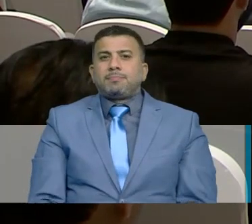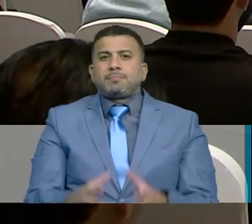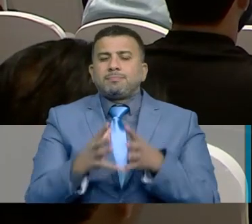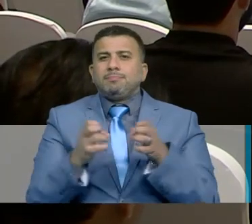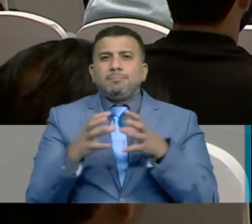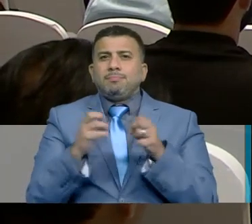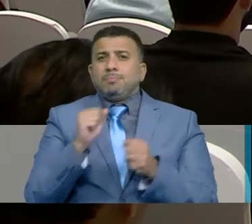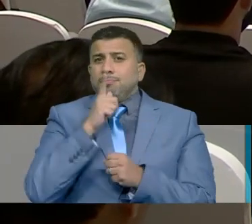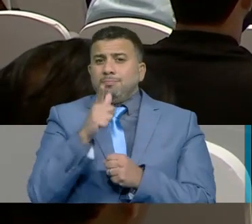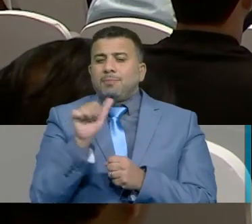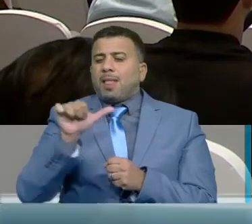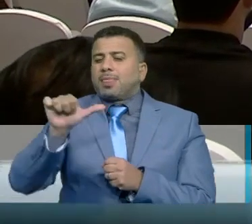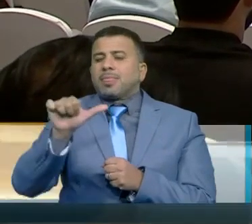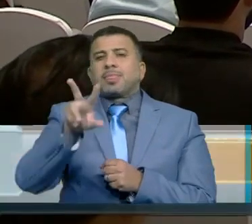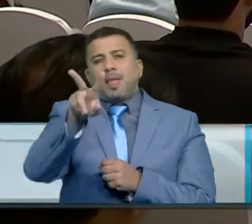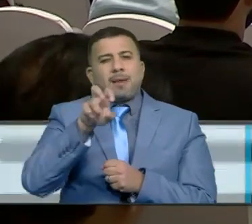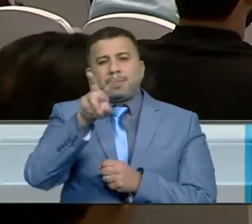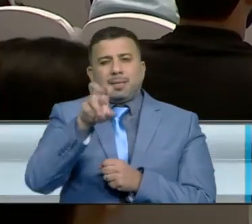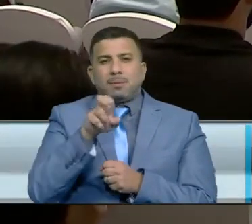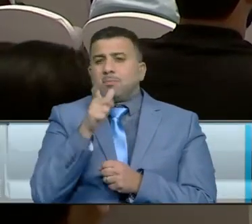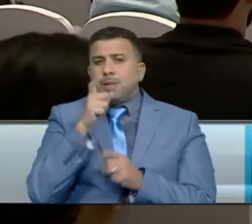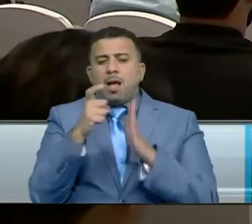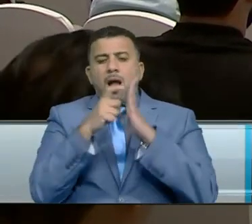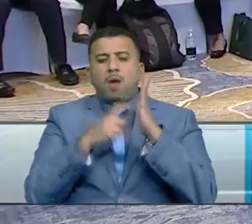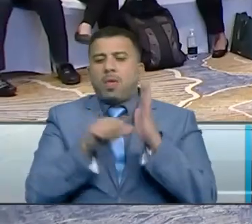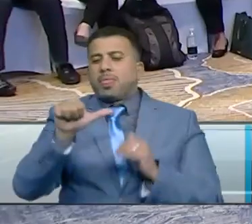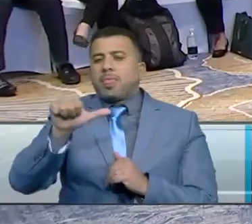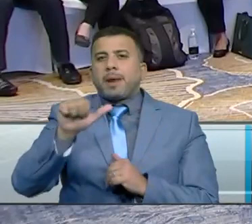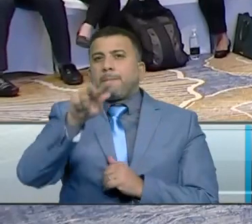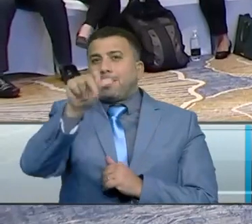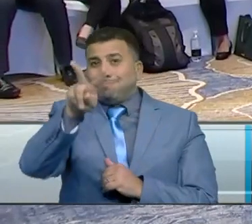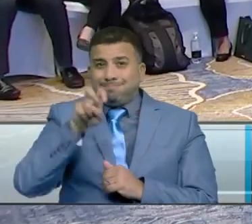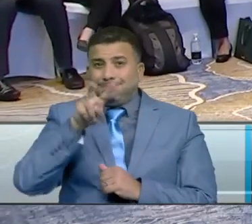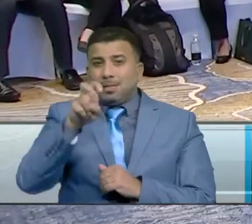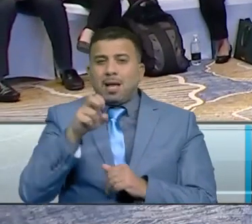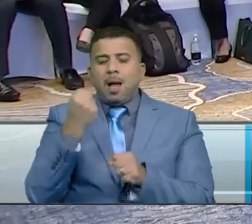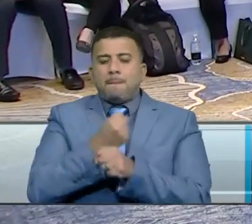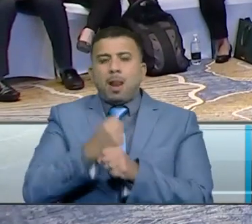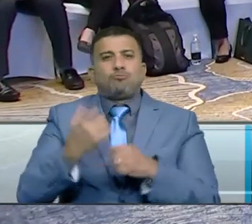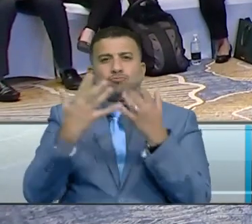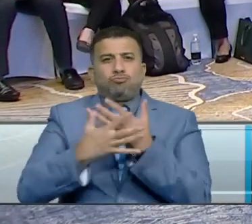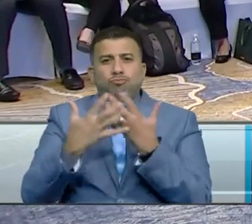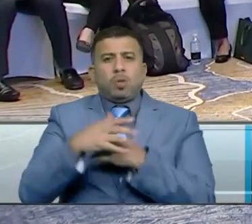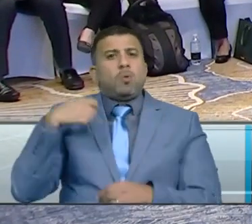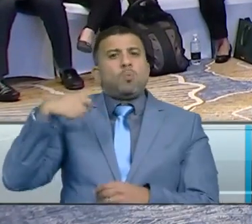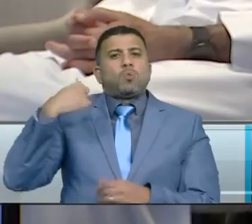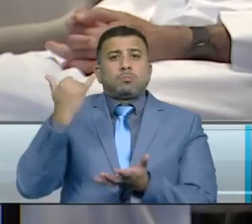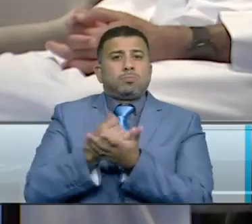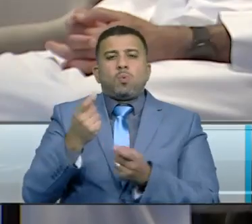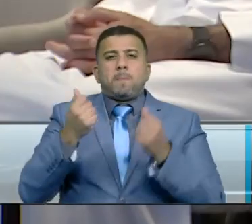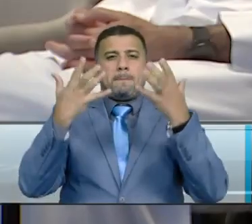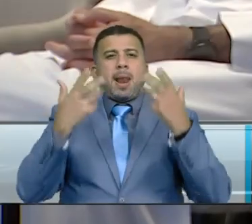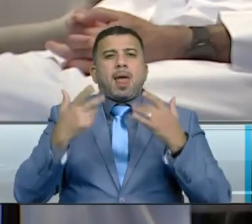تبسيط الإجراءات الضريبية أحد تسهيلات قانون الضريبة على الأعمال والشركات الذي أصدرته وزارة المالية